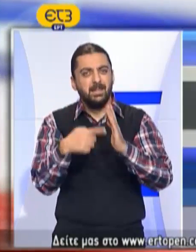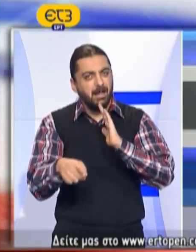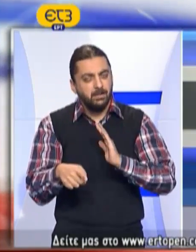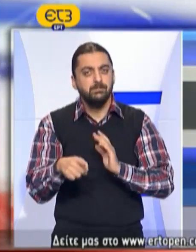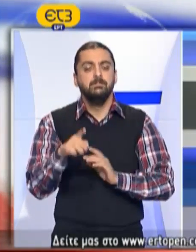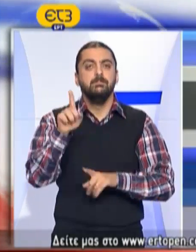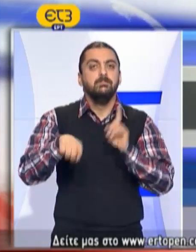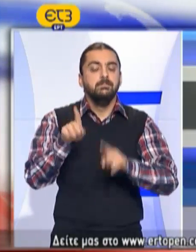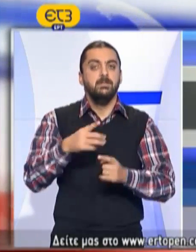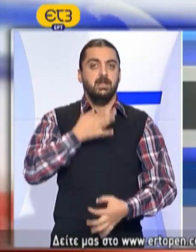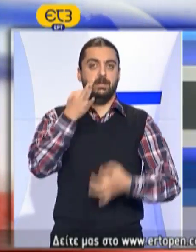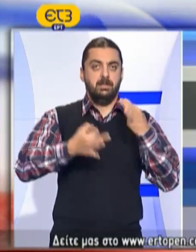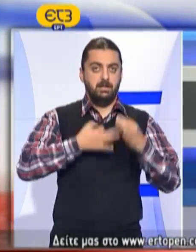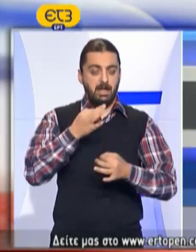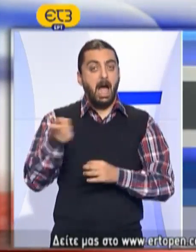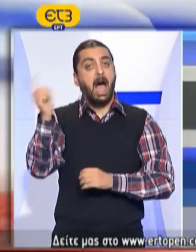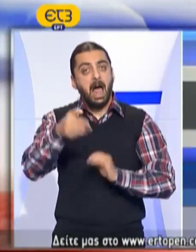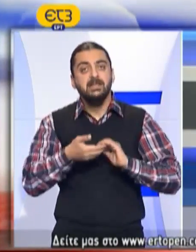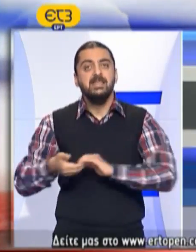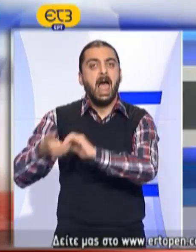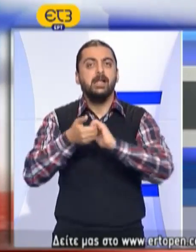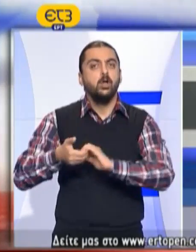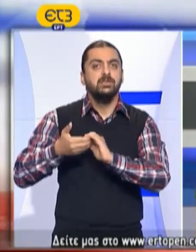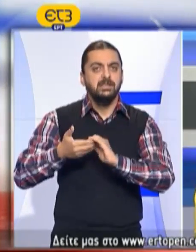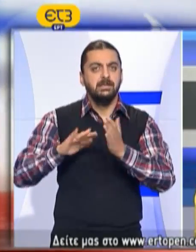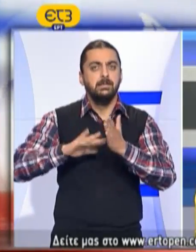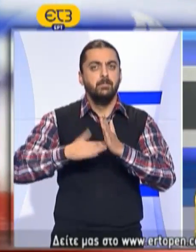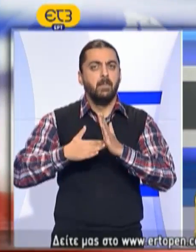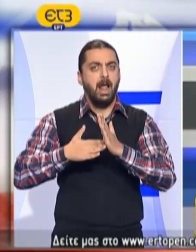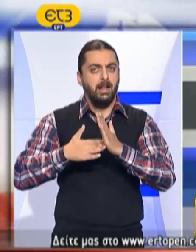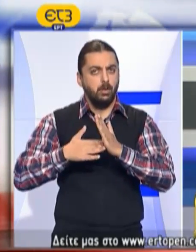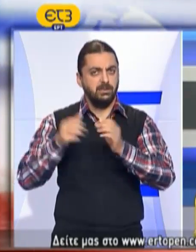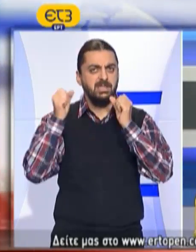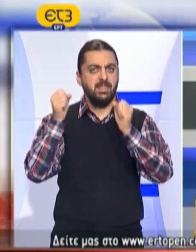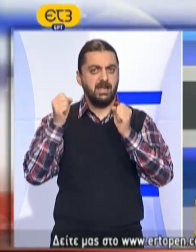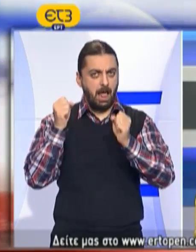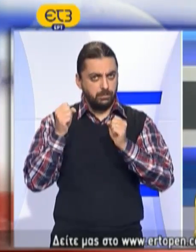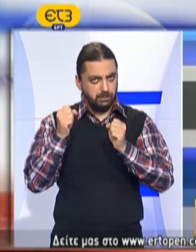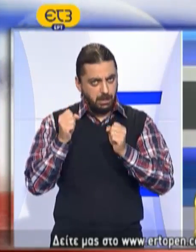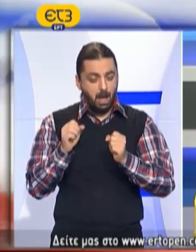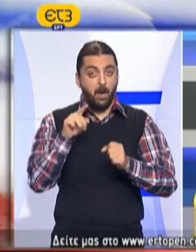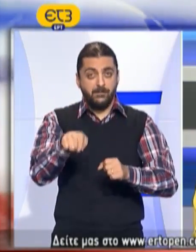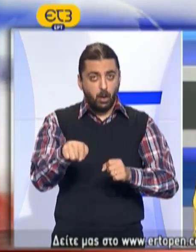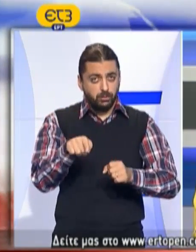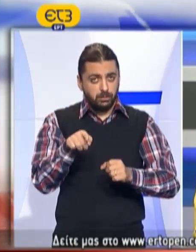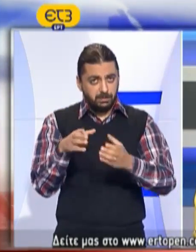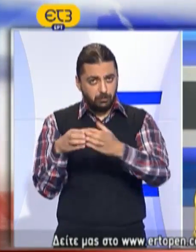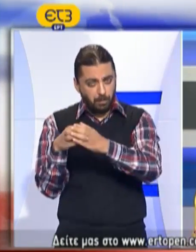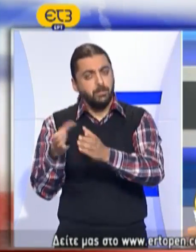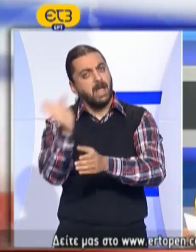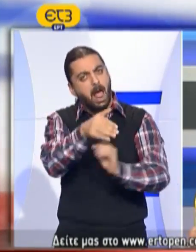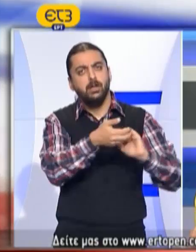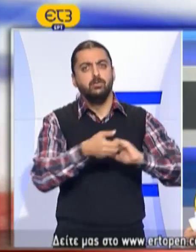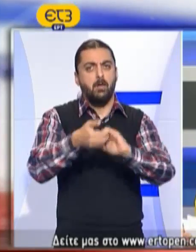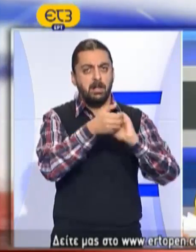δηλώσεις όχι μόνο άλλες συνδικαλιστικές παρατάξεις πέραν αυτής της οποίας ηγείται ο συγκεκριμένος συνδικαλιστής, που